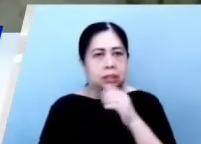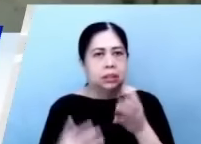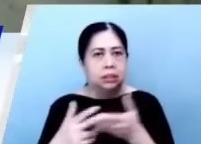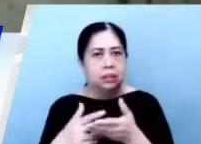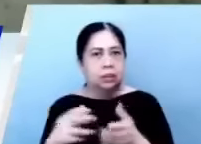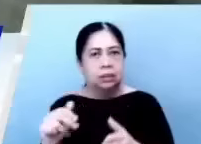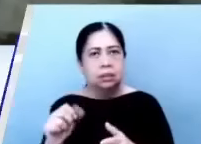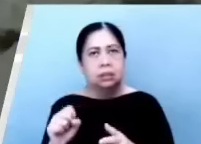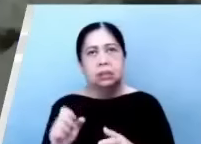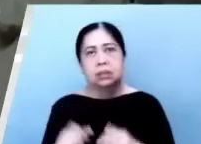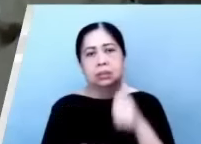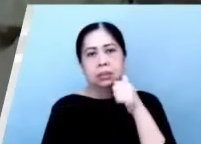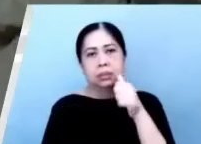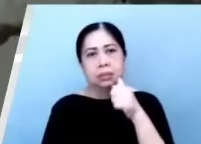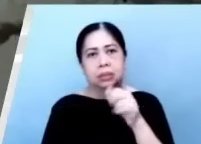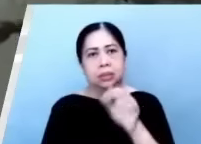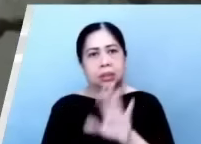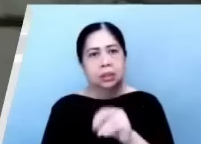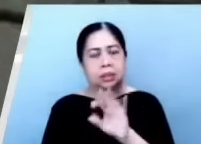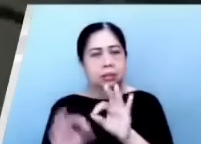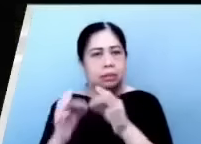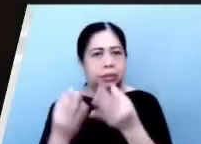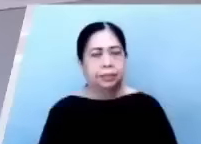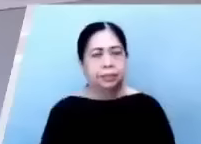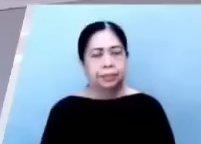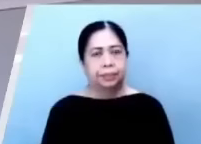dalagita at ang kanyang pamilya.